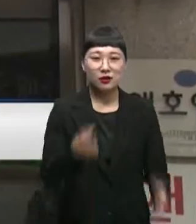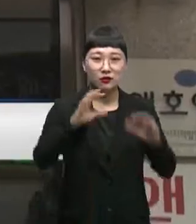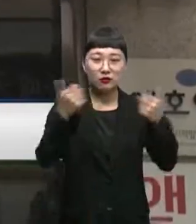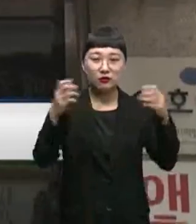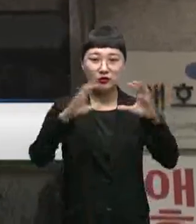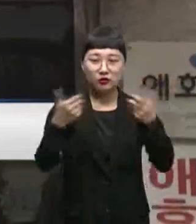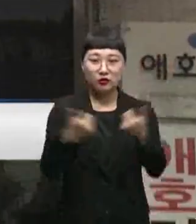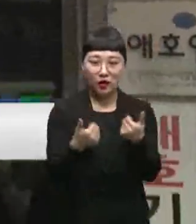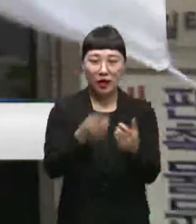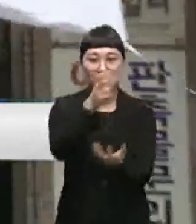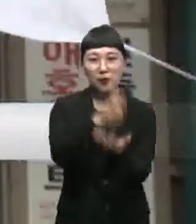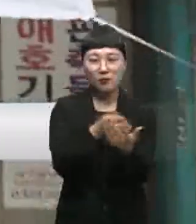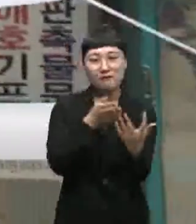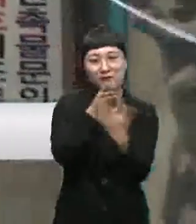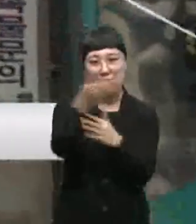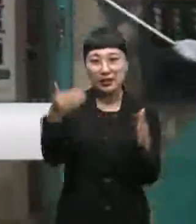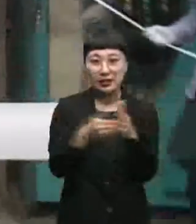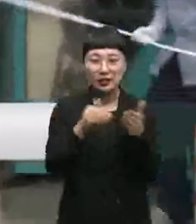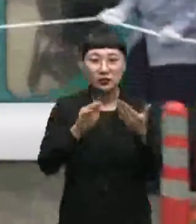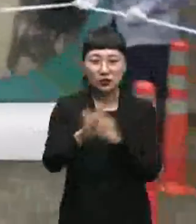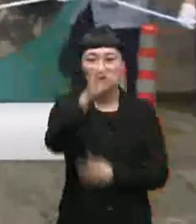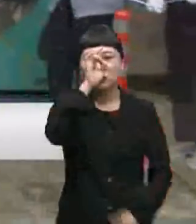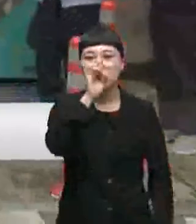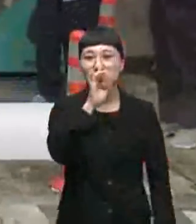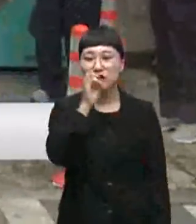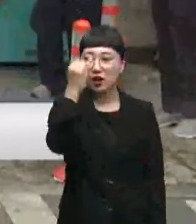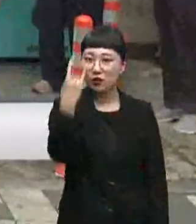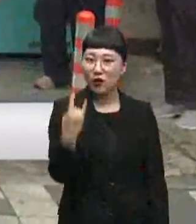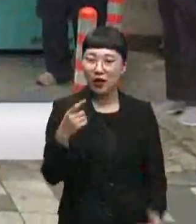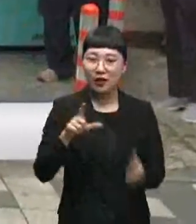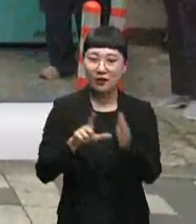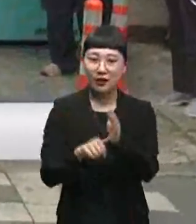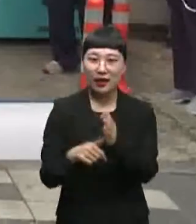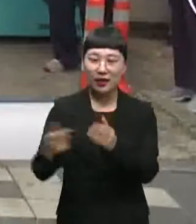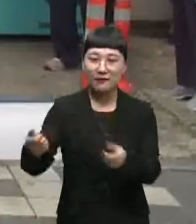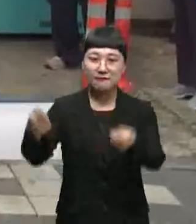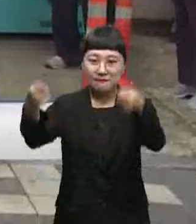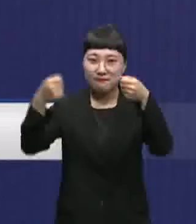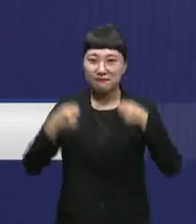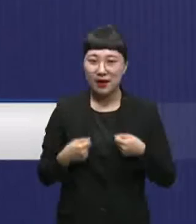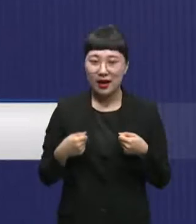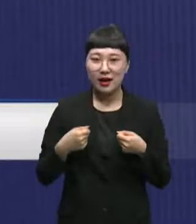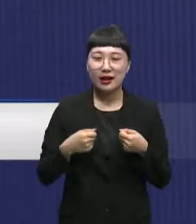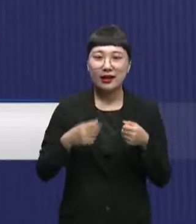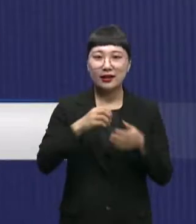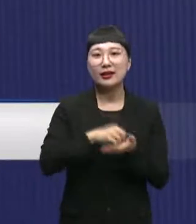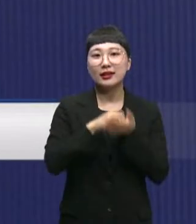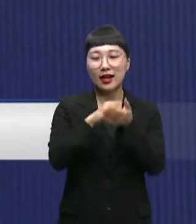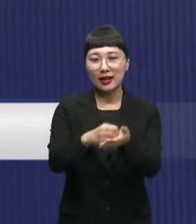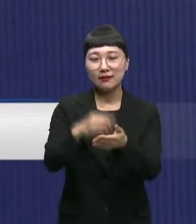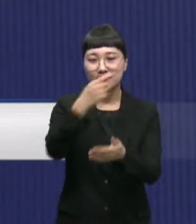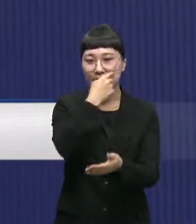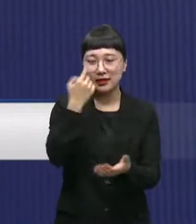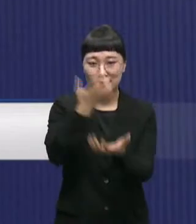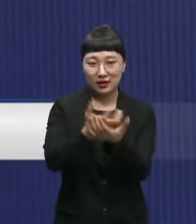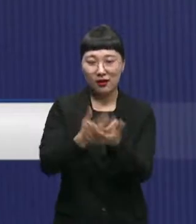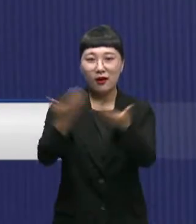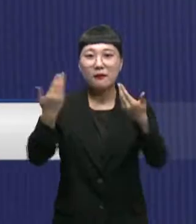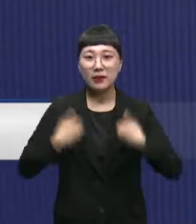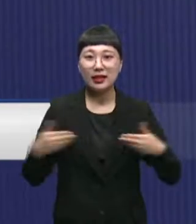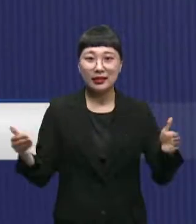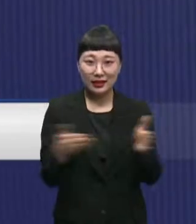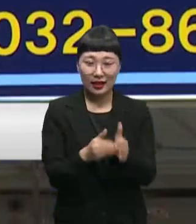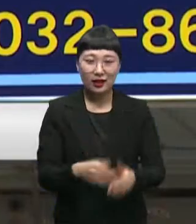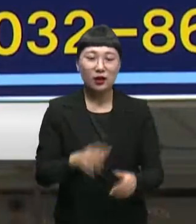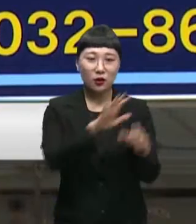통과하면서 후속 조치를 거쳐 중앙회로부터 지난달 21일 가입 인증서를 발급받았습니다. 이번 현판식은